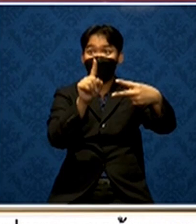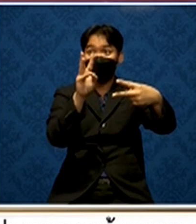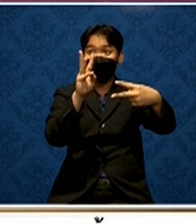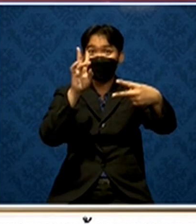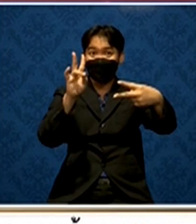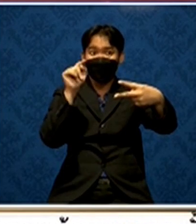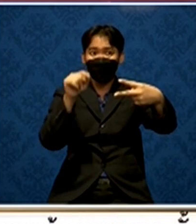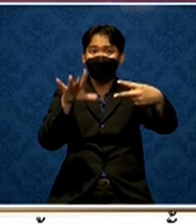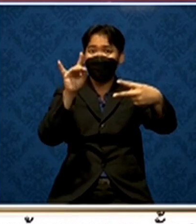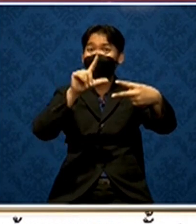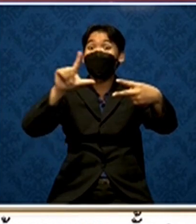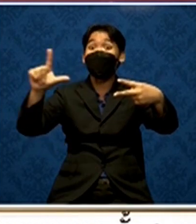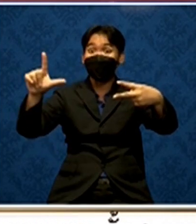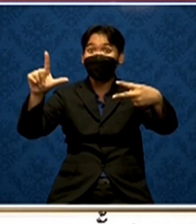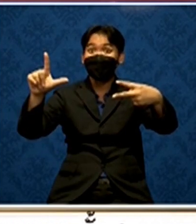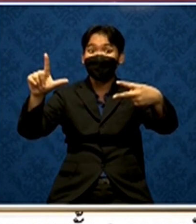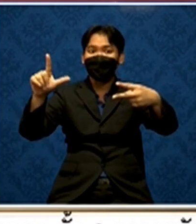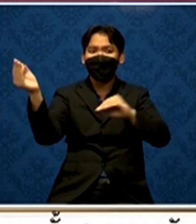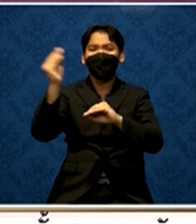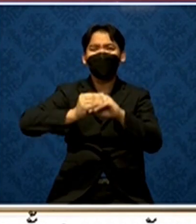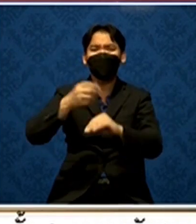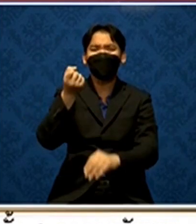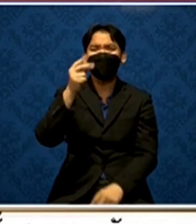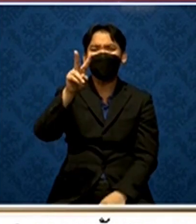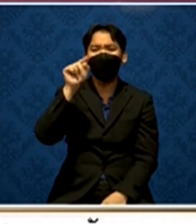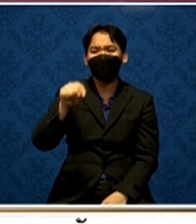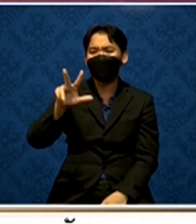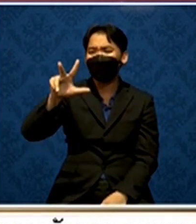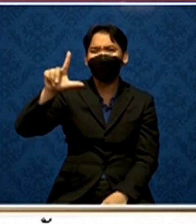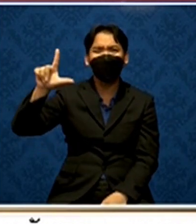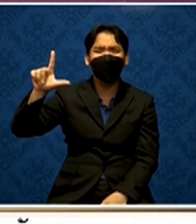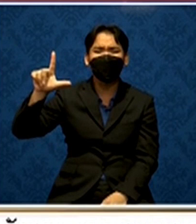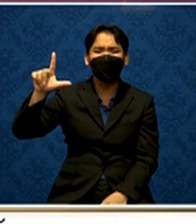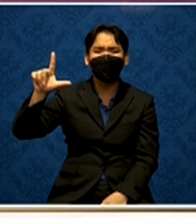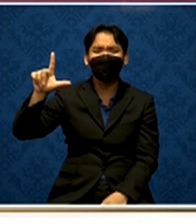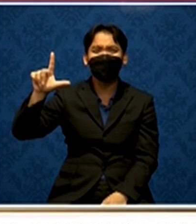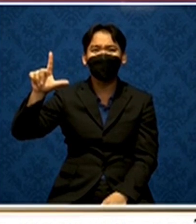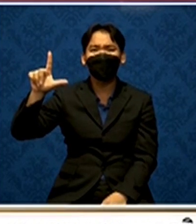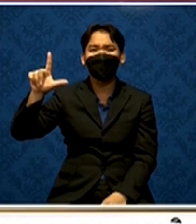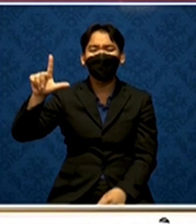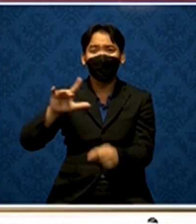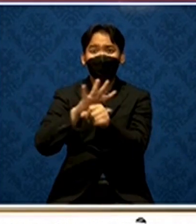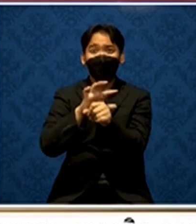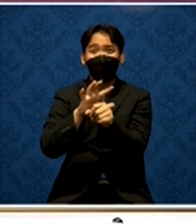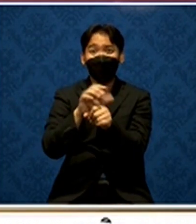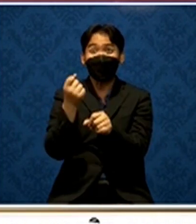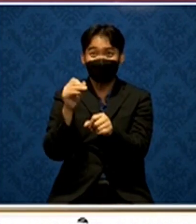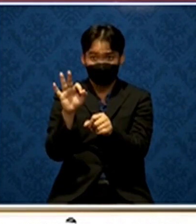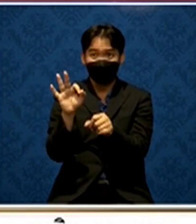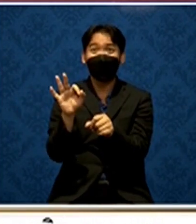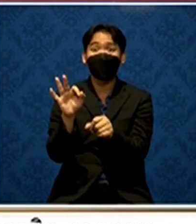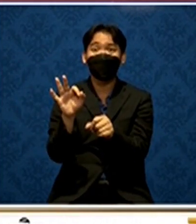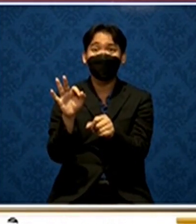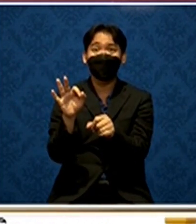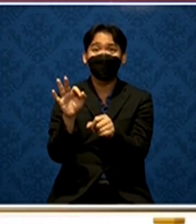รร167ล้านบาทเพิ่มขึ้น 12.3 ล้านบาทโควิด-19 ครับทำให้